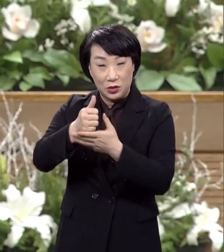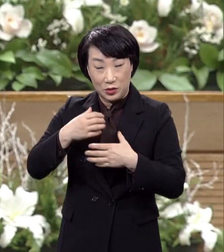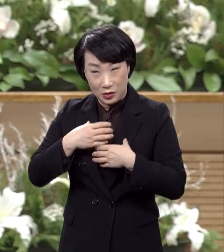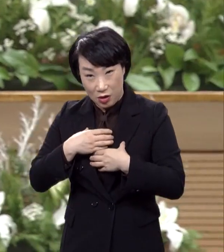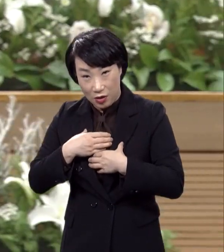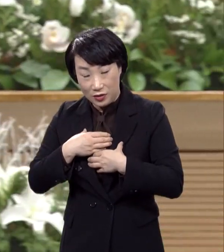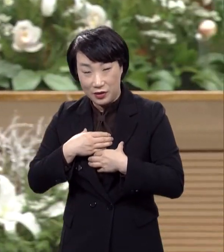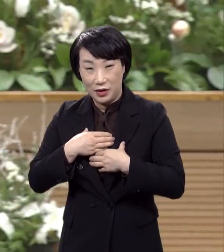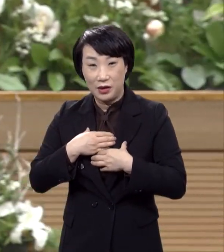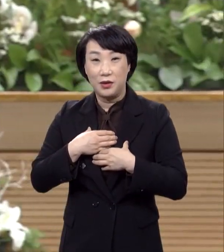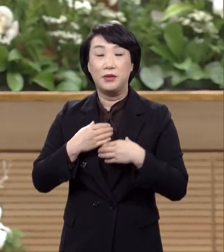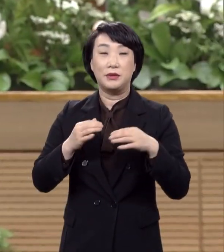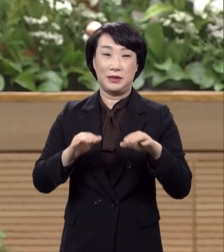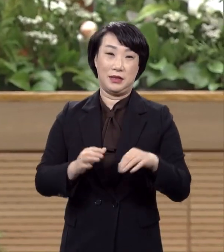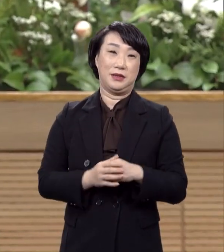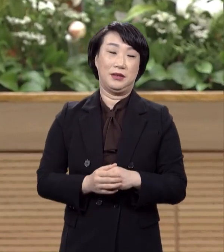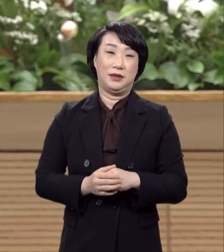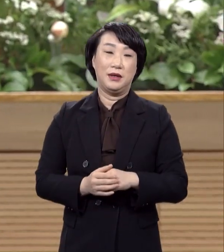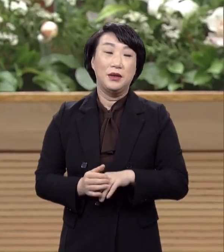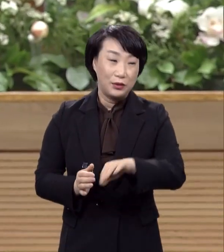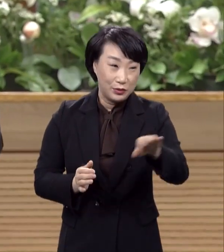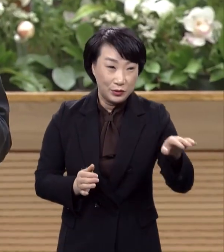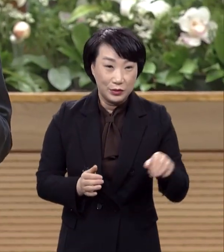그리스도를 경외함으로